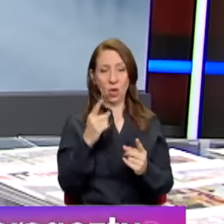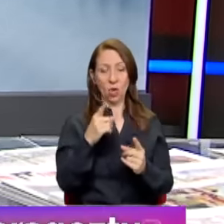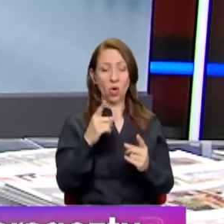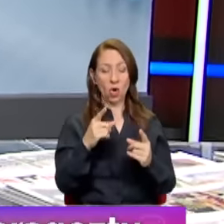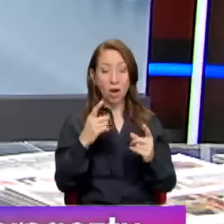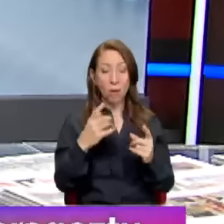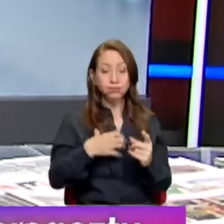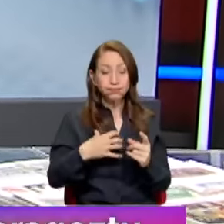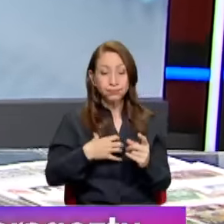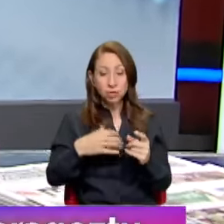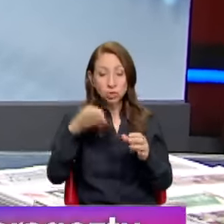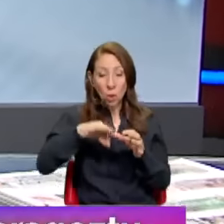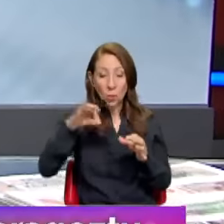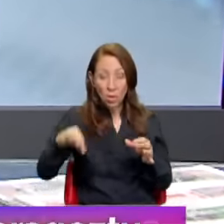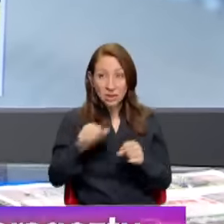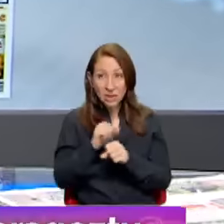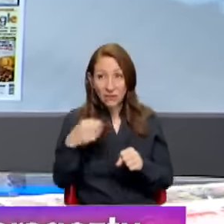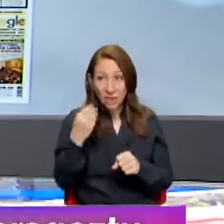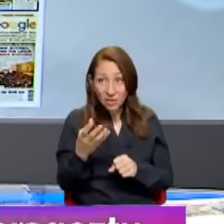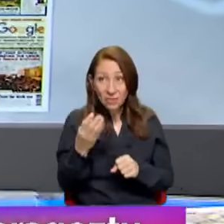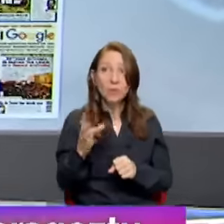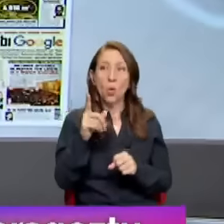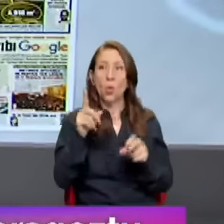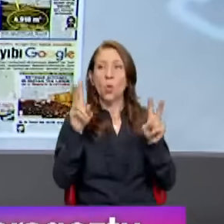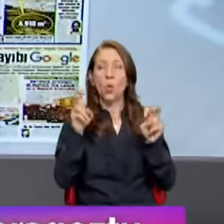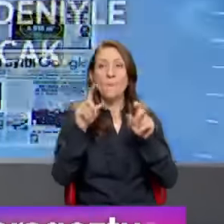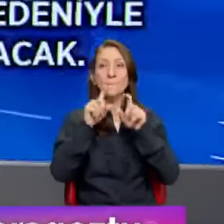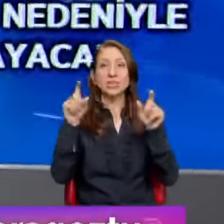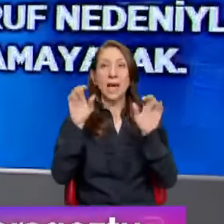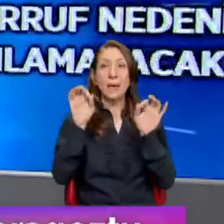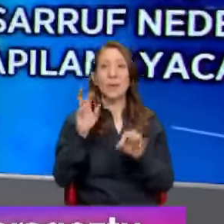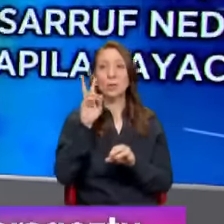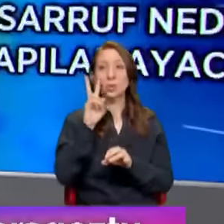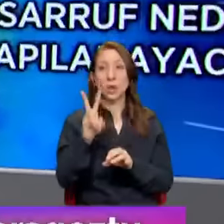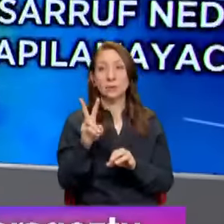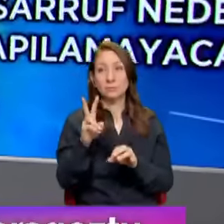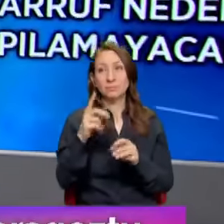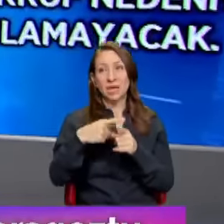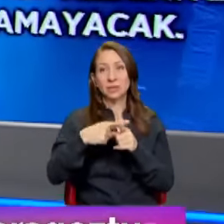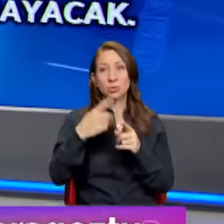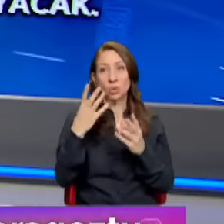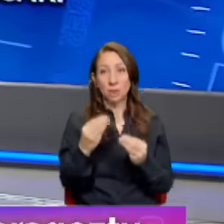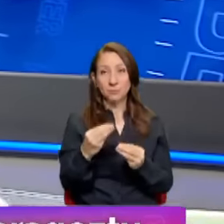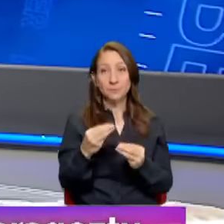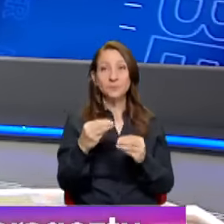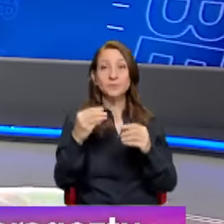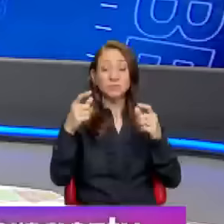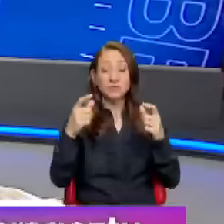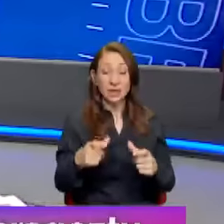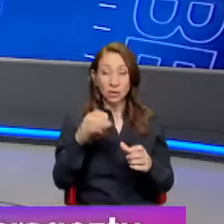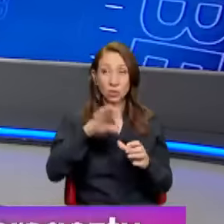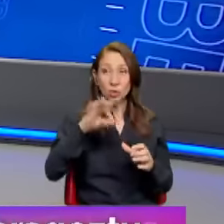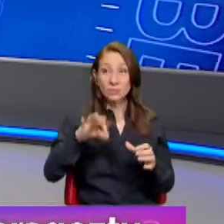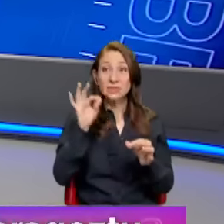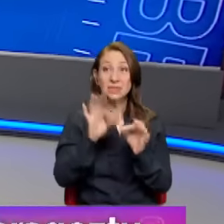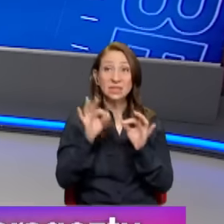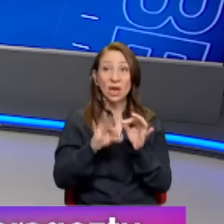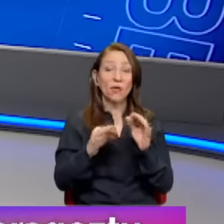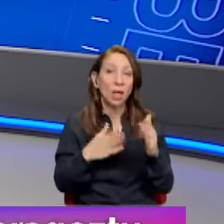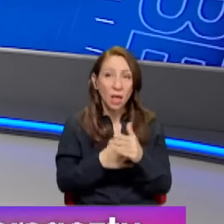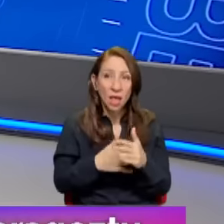yerel tohumları da vurdu mu vurmadı mı isterseniz o konuyu o başlığı da hemen sizlerle paylaşmış olalım yerel tohum tasarrufa